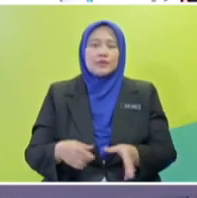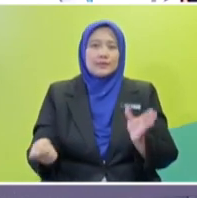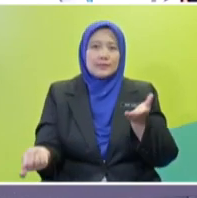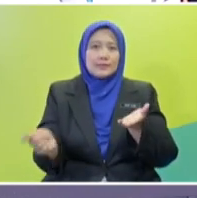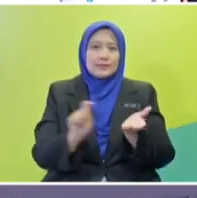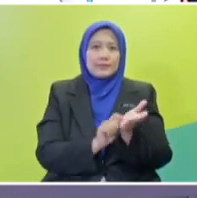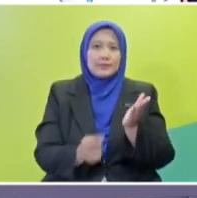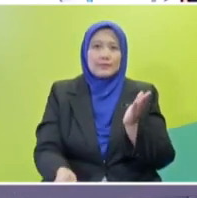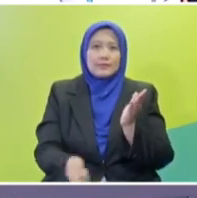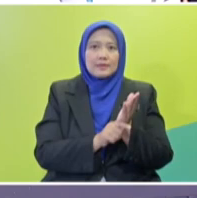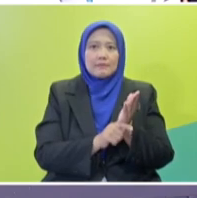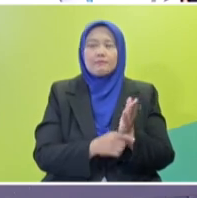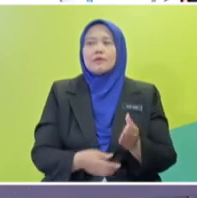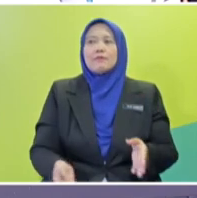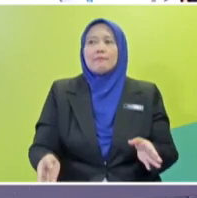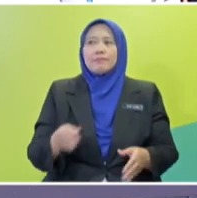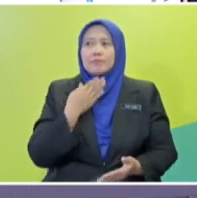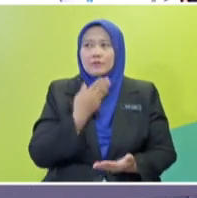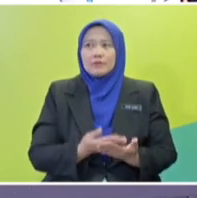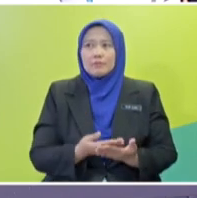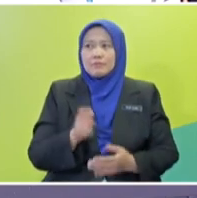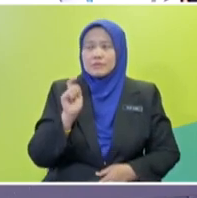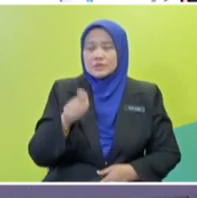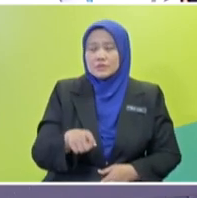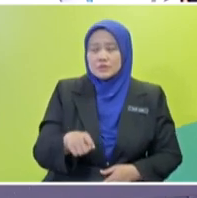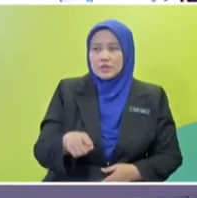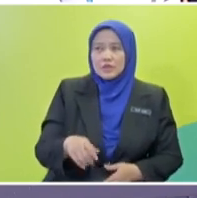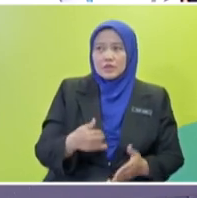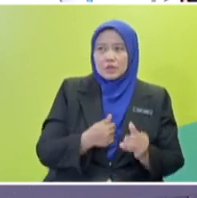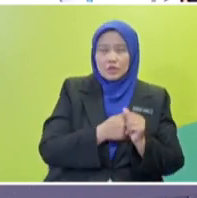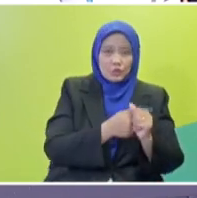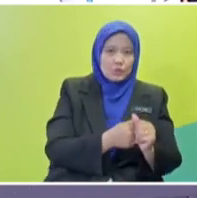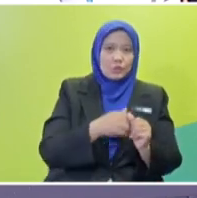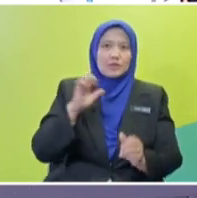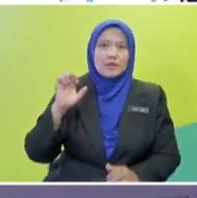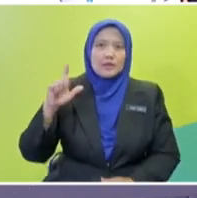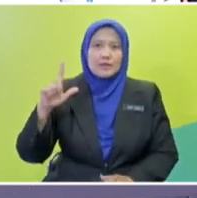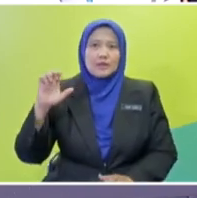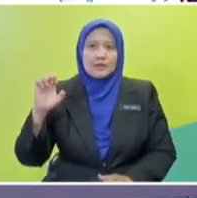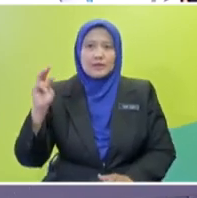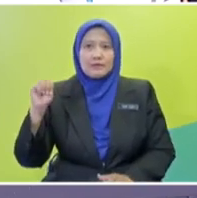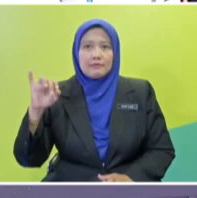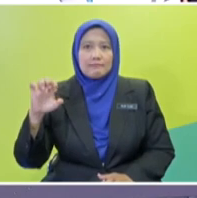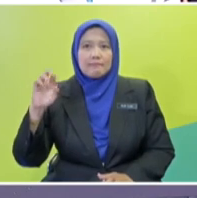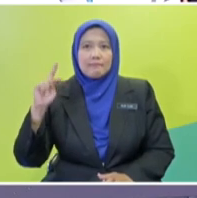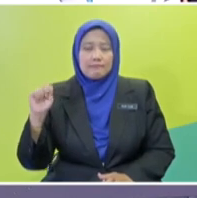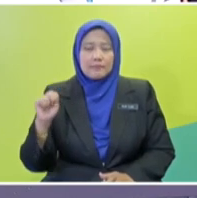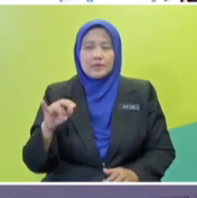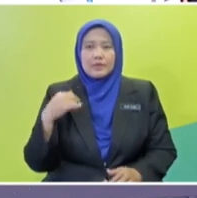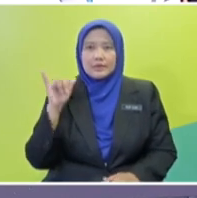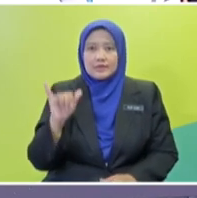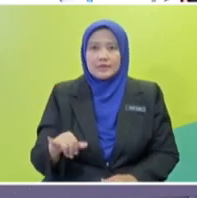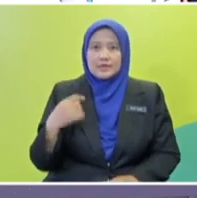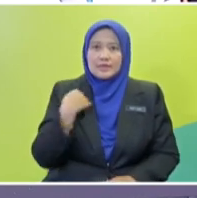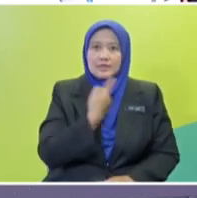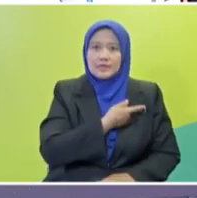analisis nih mestilah berdasarkan elemen mereka yang murid telah belajar kita 8 anime ke bentuk tapi tak semestinya semua untuk kita kena aplikasi